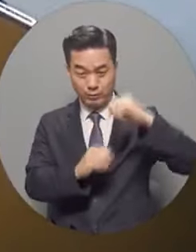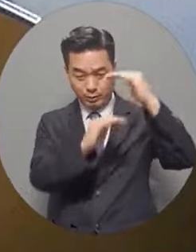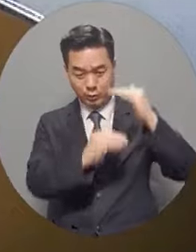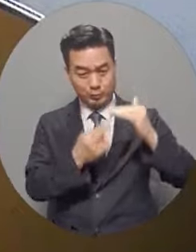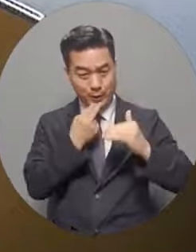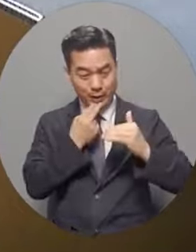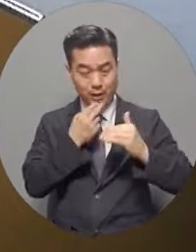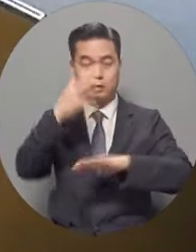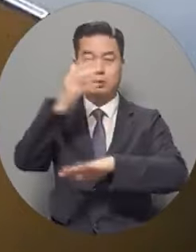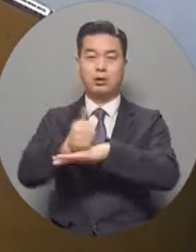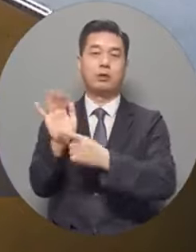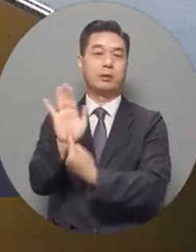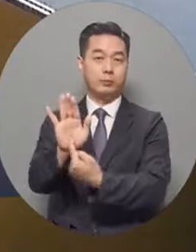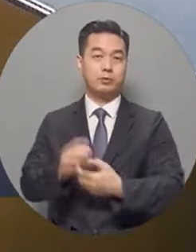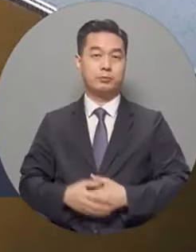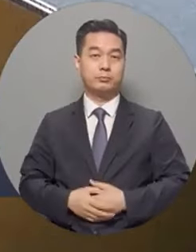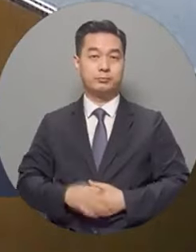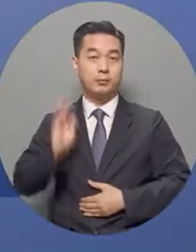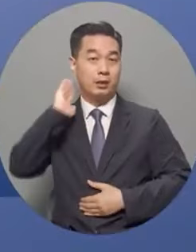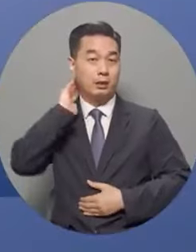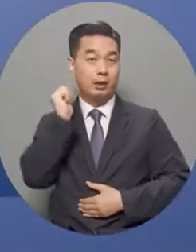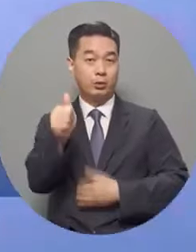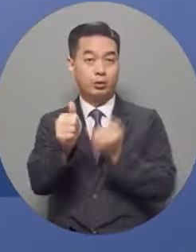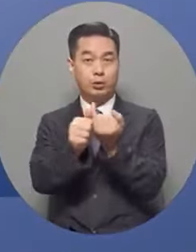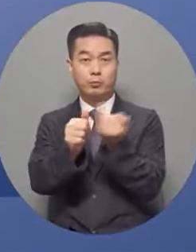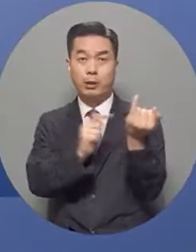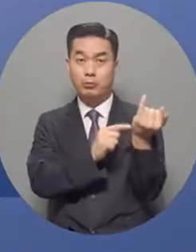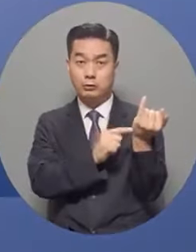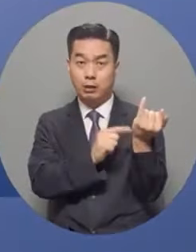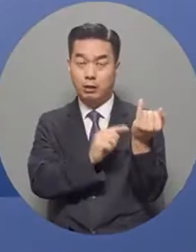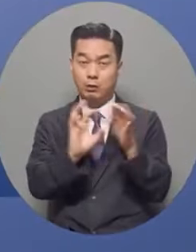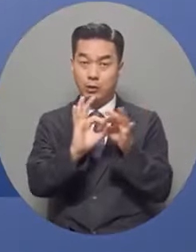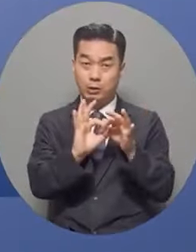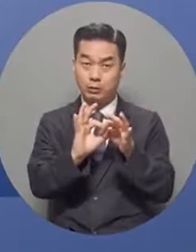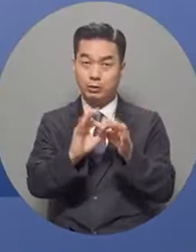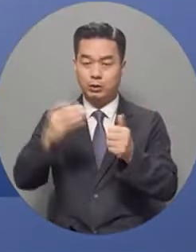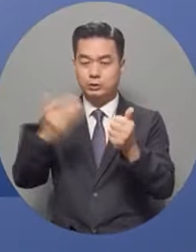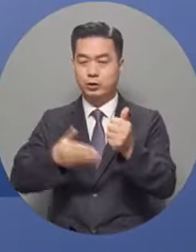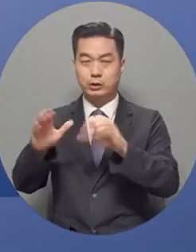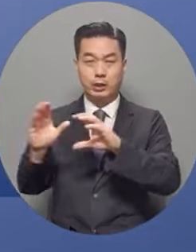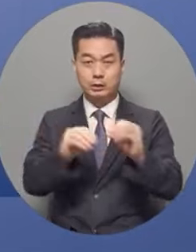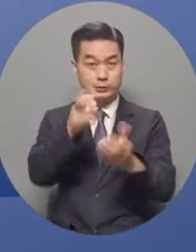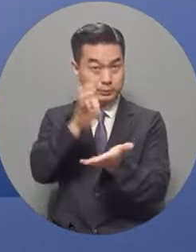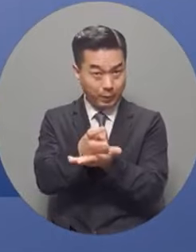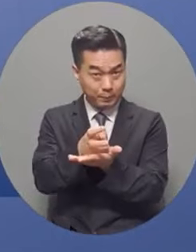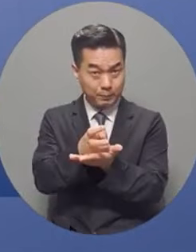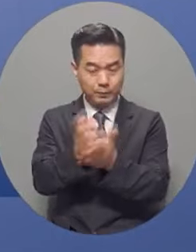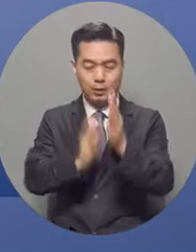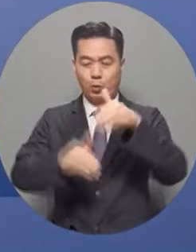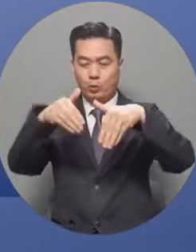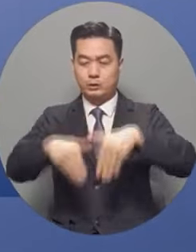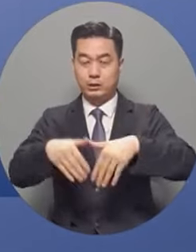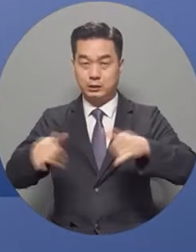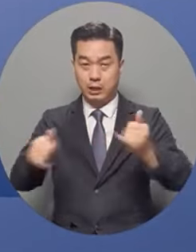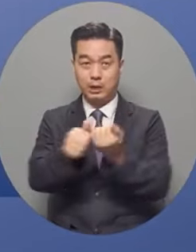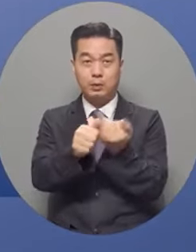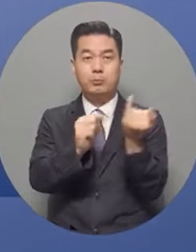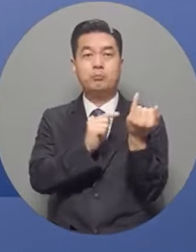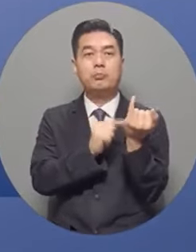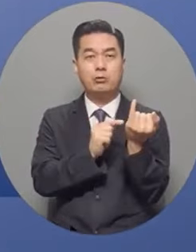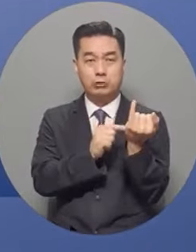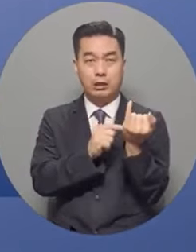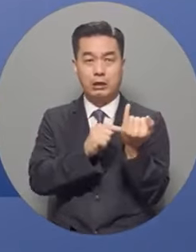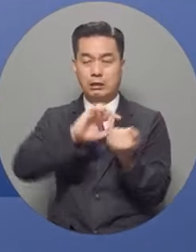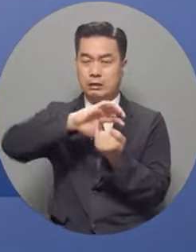내렸습니다. 대통령 배우자에 대하여는 청탁금지법상 공직자 등의 배우자의